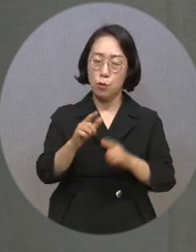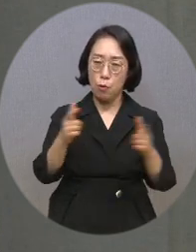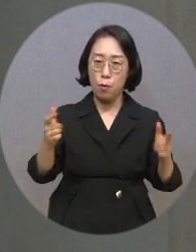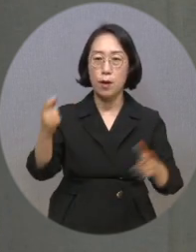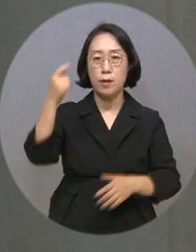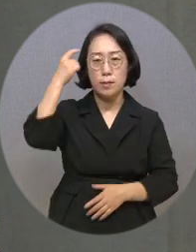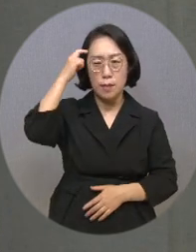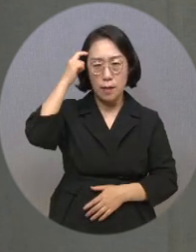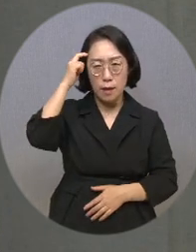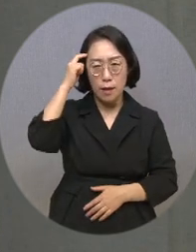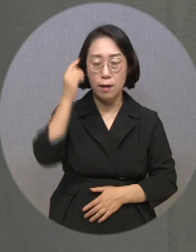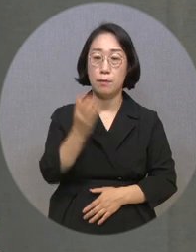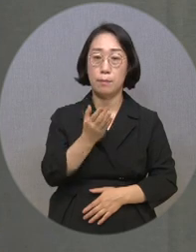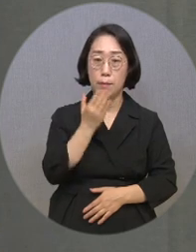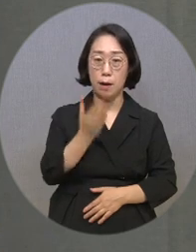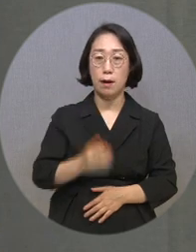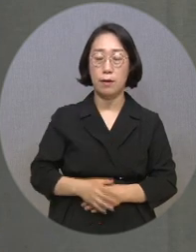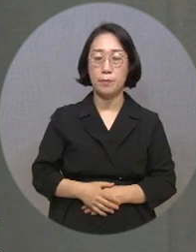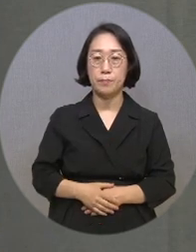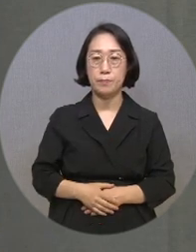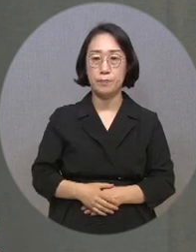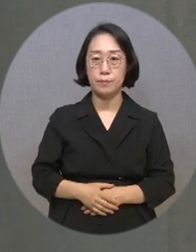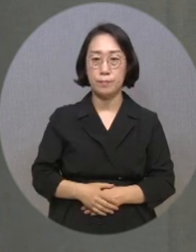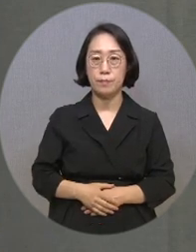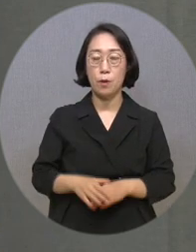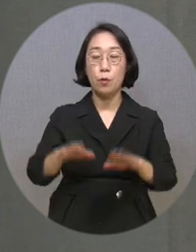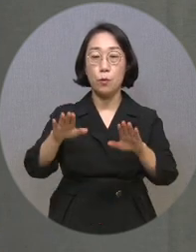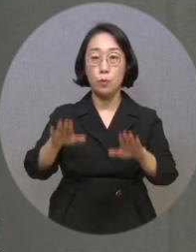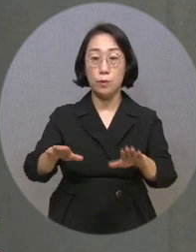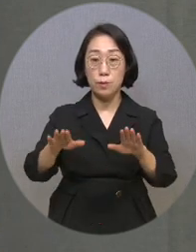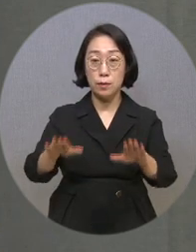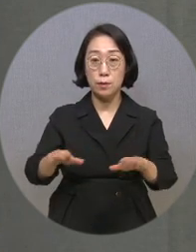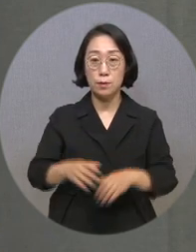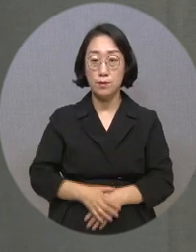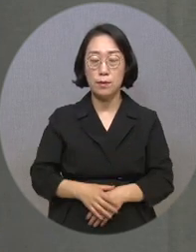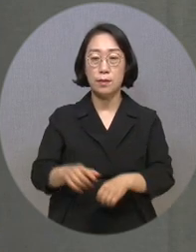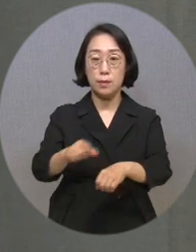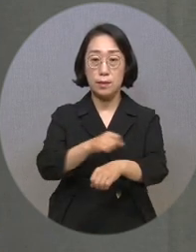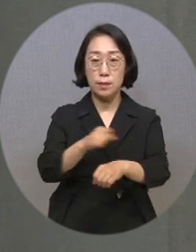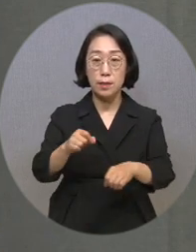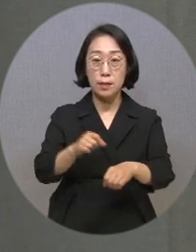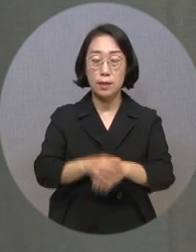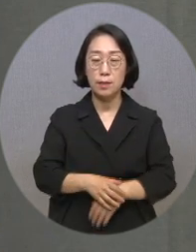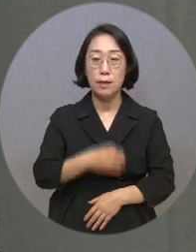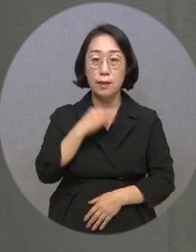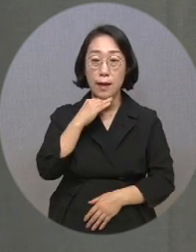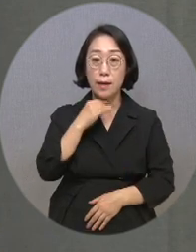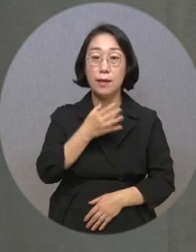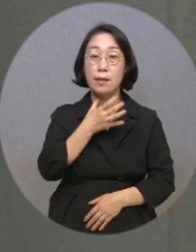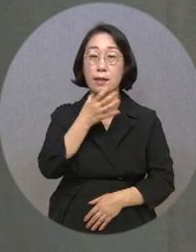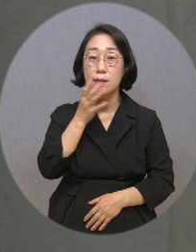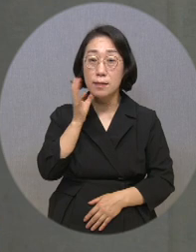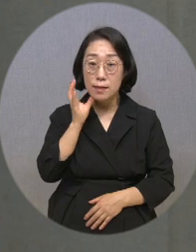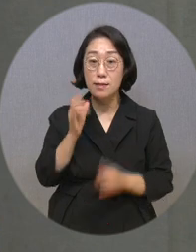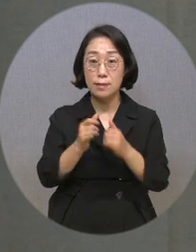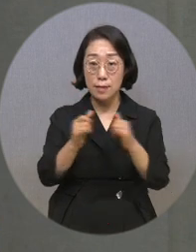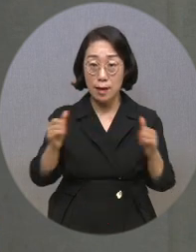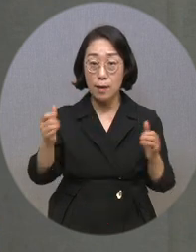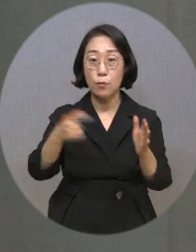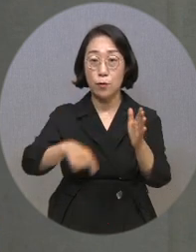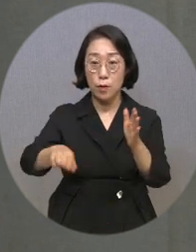생각들을 많이 하게 되죠. 그래서 오늘은 특히 고령 인구의 여러 가지